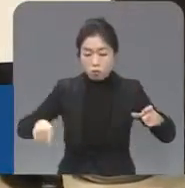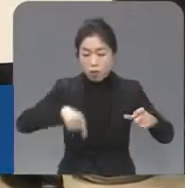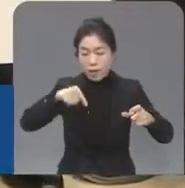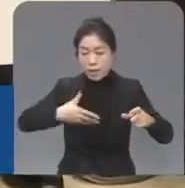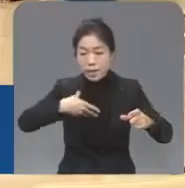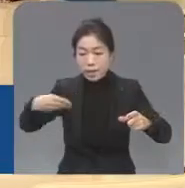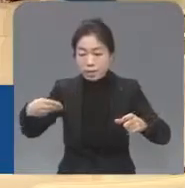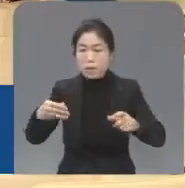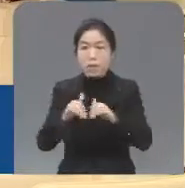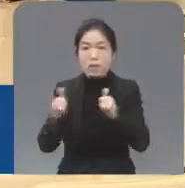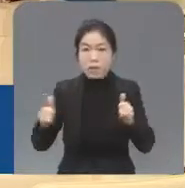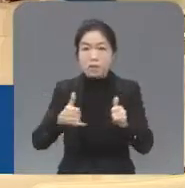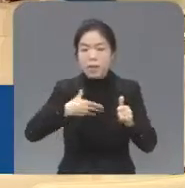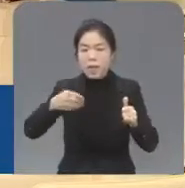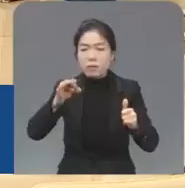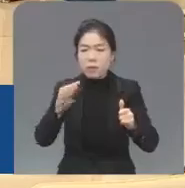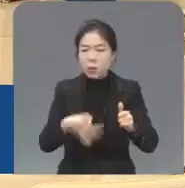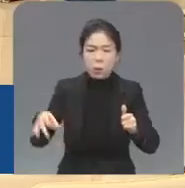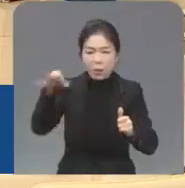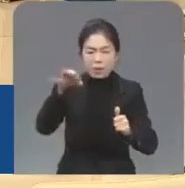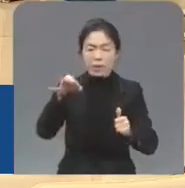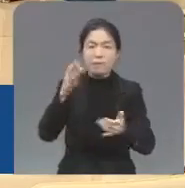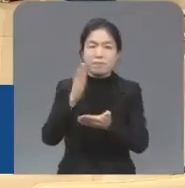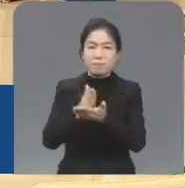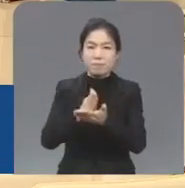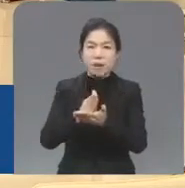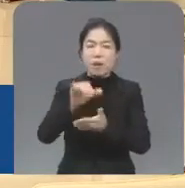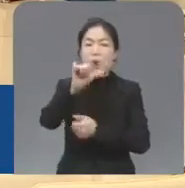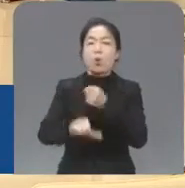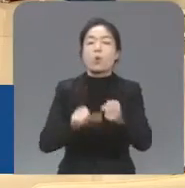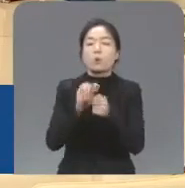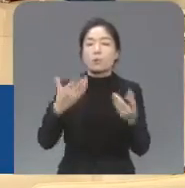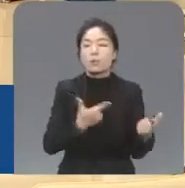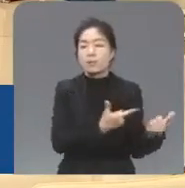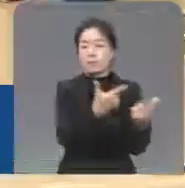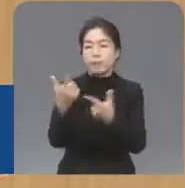임차한 자영업자들의 임대료 인상을 5년간 동결하기로 하는 등